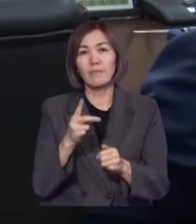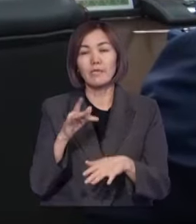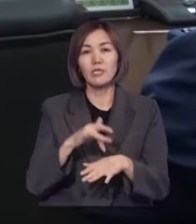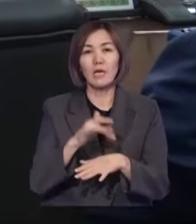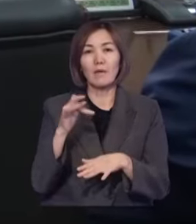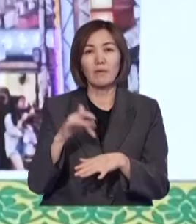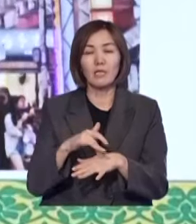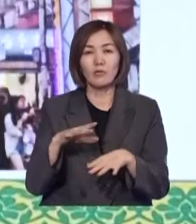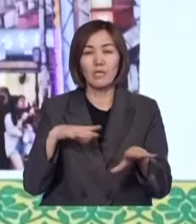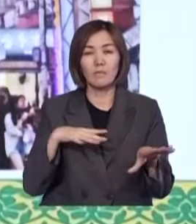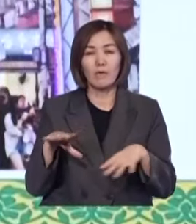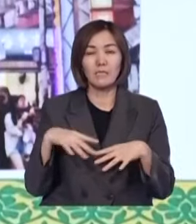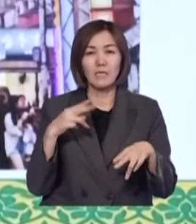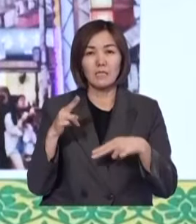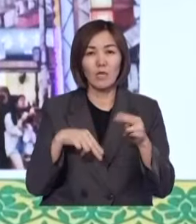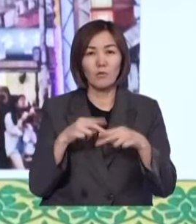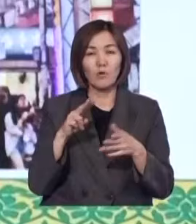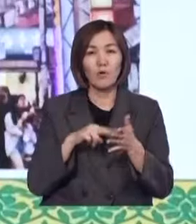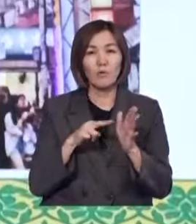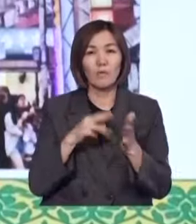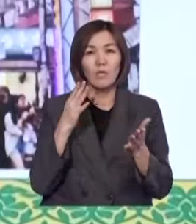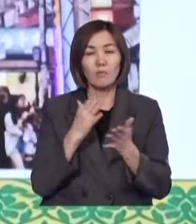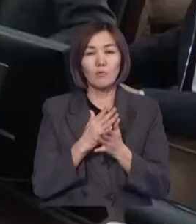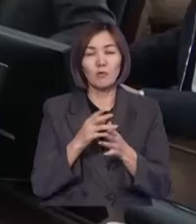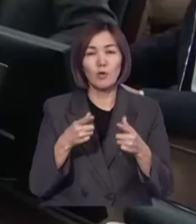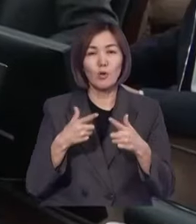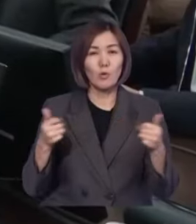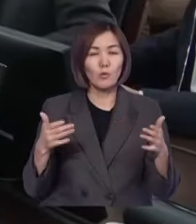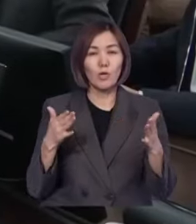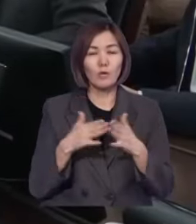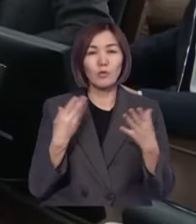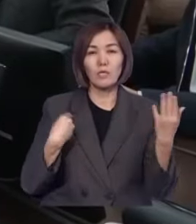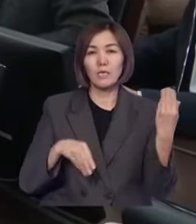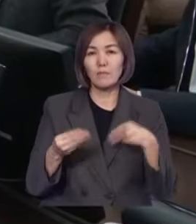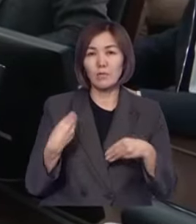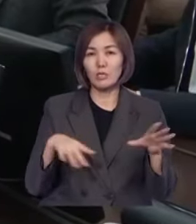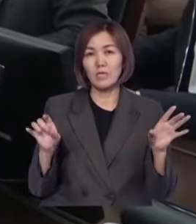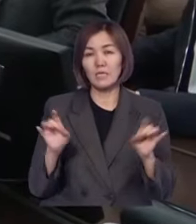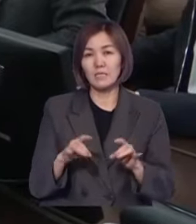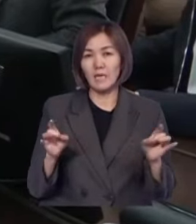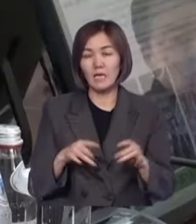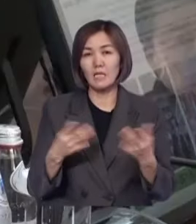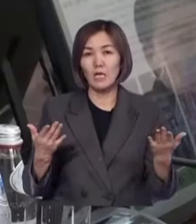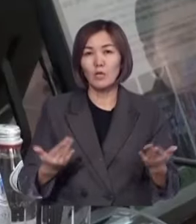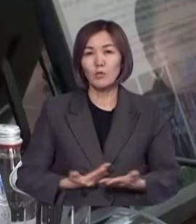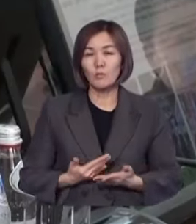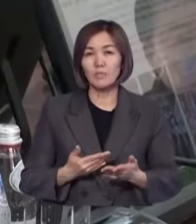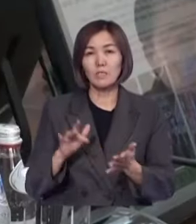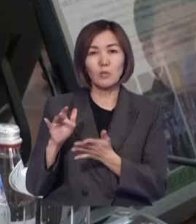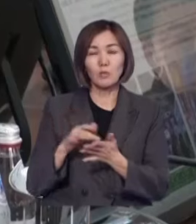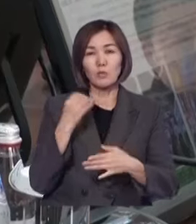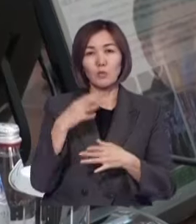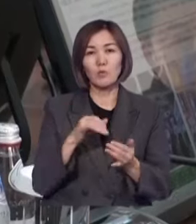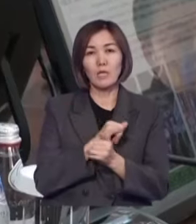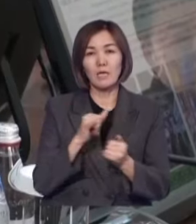тұратын базар салуды жоспарлап отыр. Онда қонақ үй, киім-кешек, мейрамханалар, тұрмыстық заттар және туристерге арналған орталық